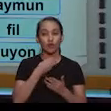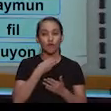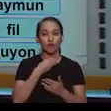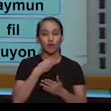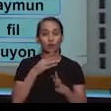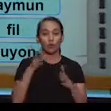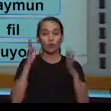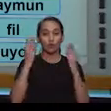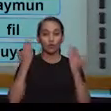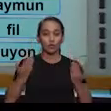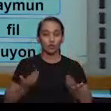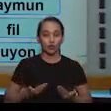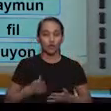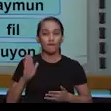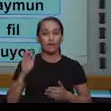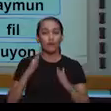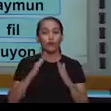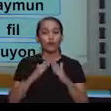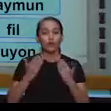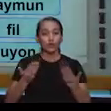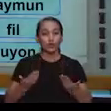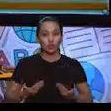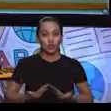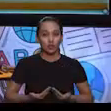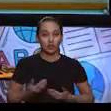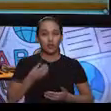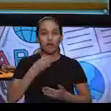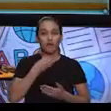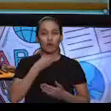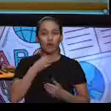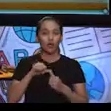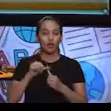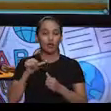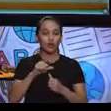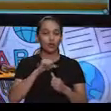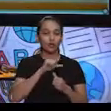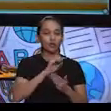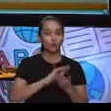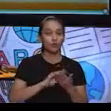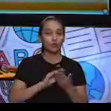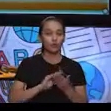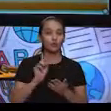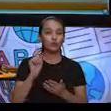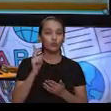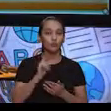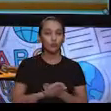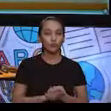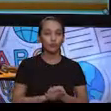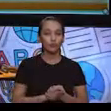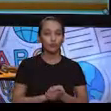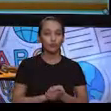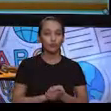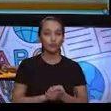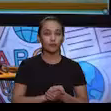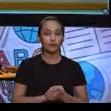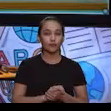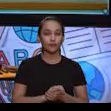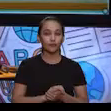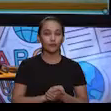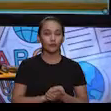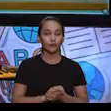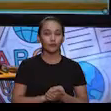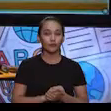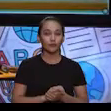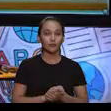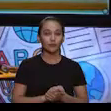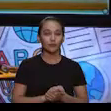va yovvoyi hayvonlarga ajratdik? Aynan sigir, qo'y, ot, echki. Bular nima uchun